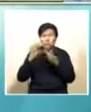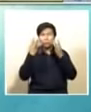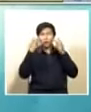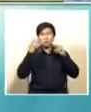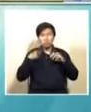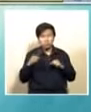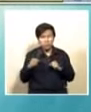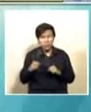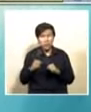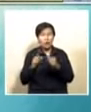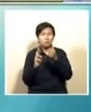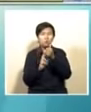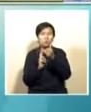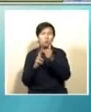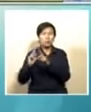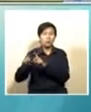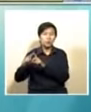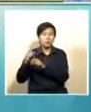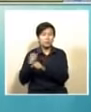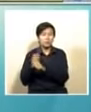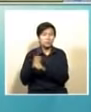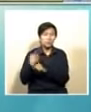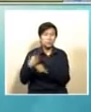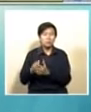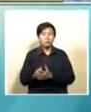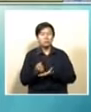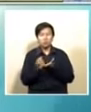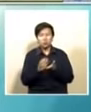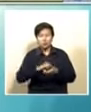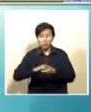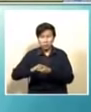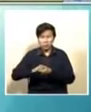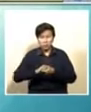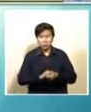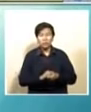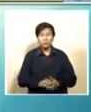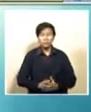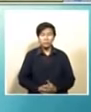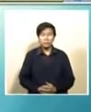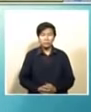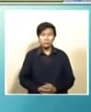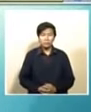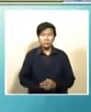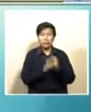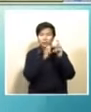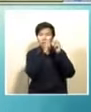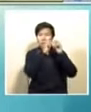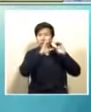เภสัชซึ่งท่านนายกรัฐมนตรีให้มอบให้นะครับจำนวน